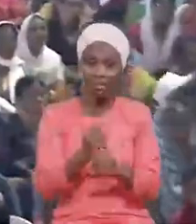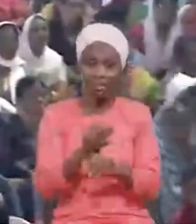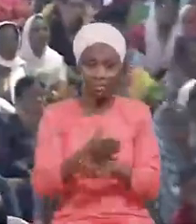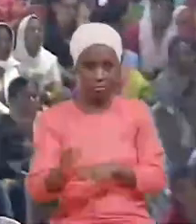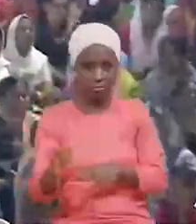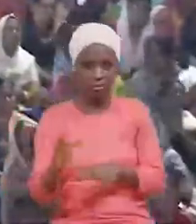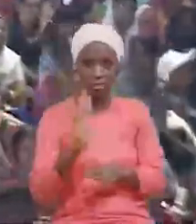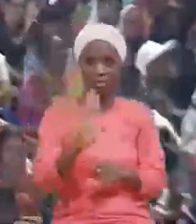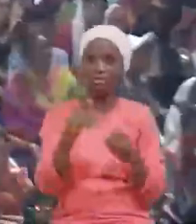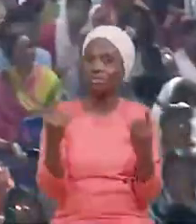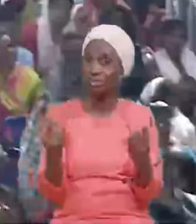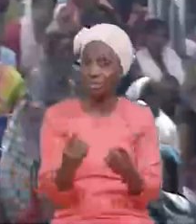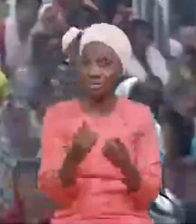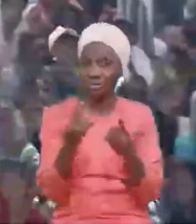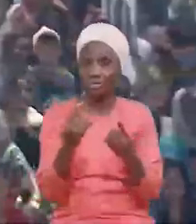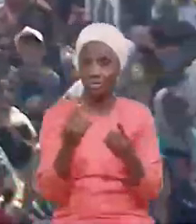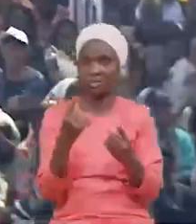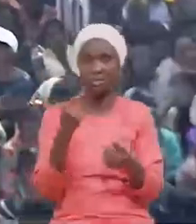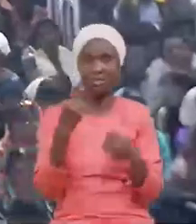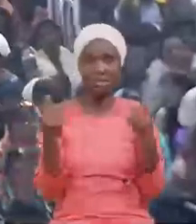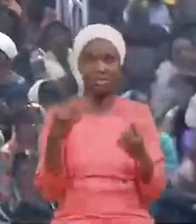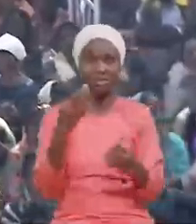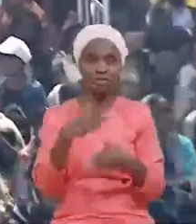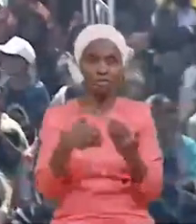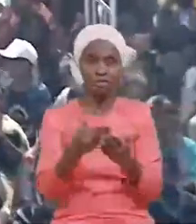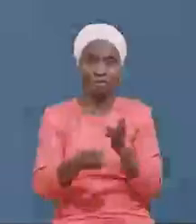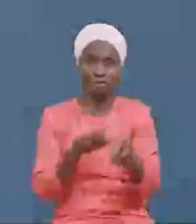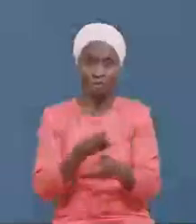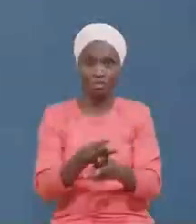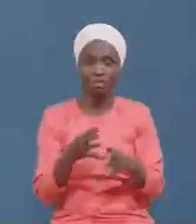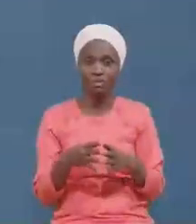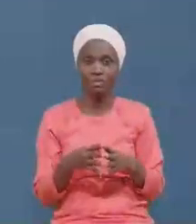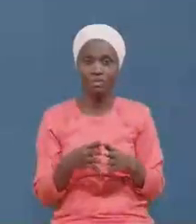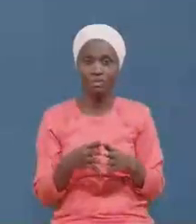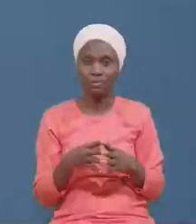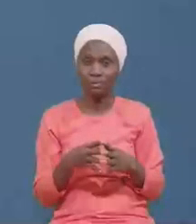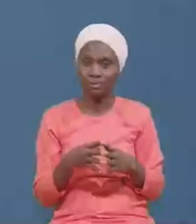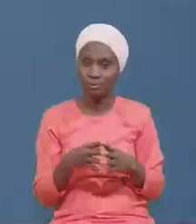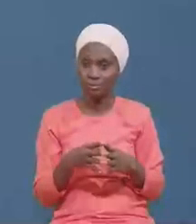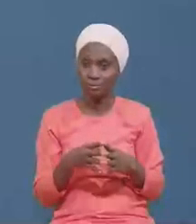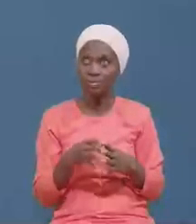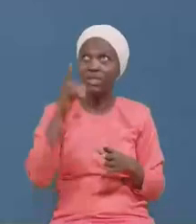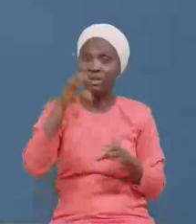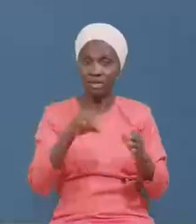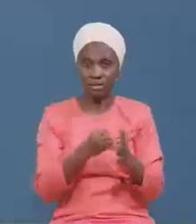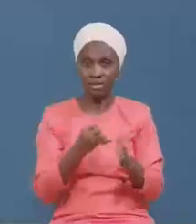Il ôte les péchés du monde. Il a fait au